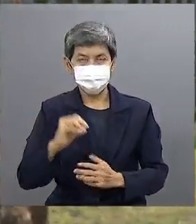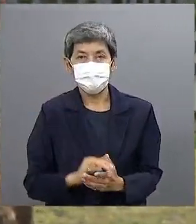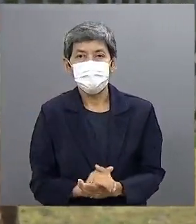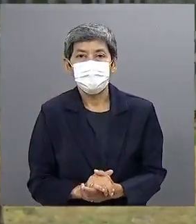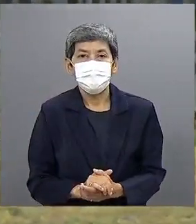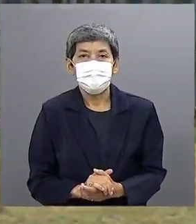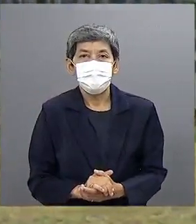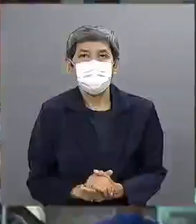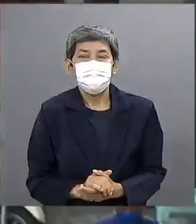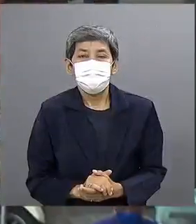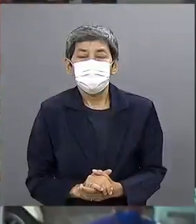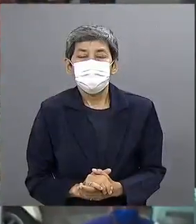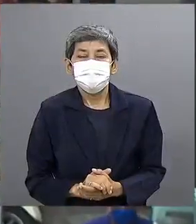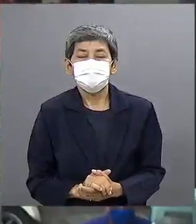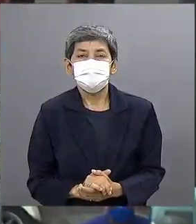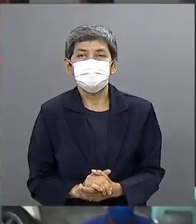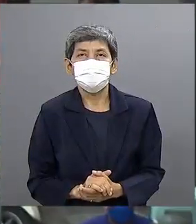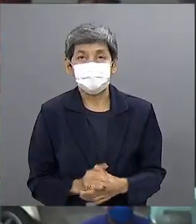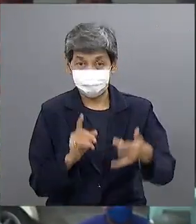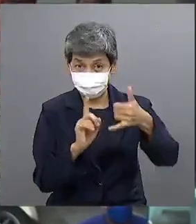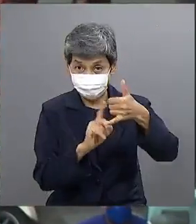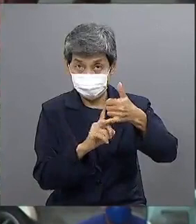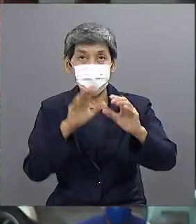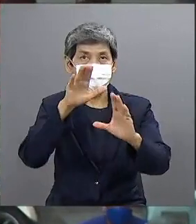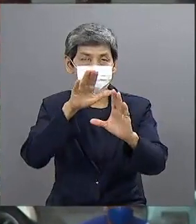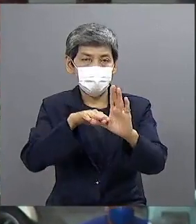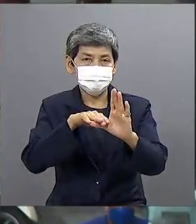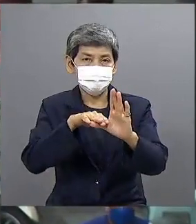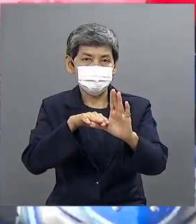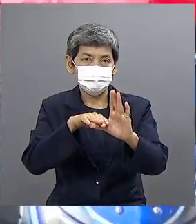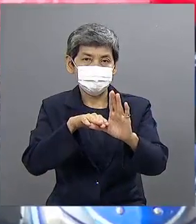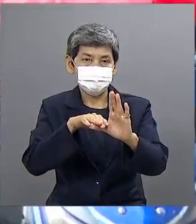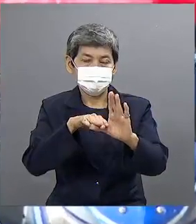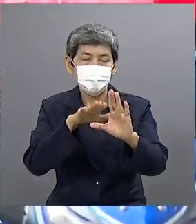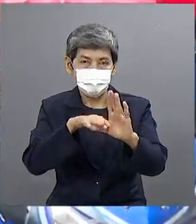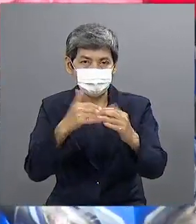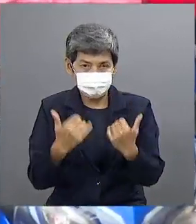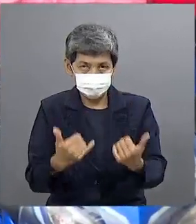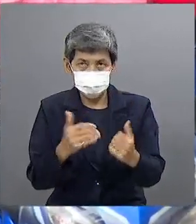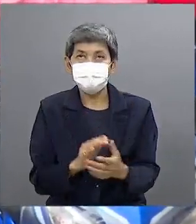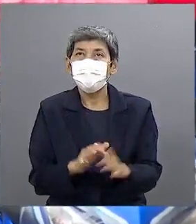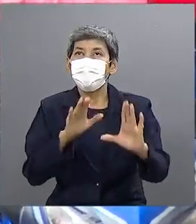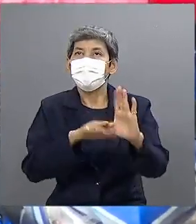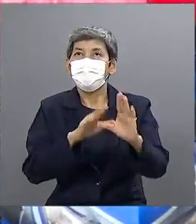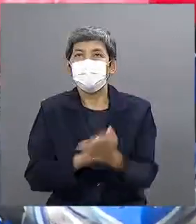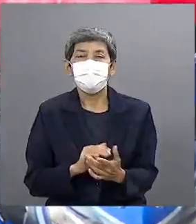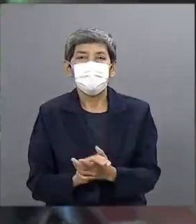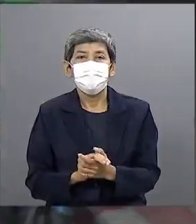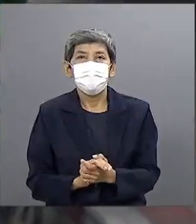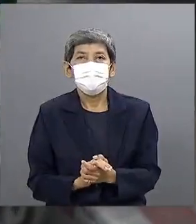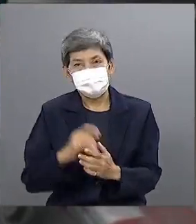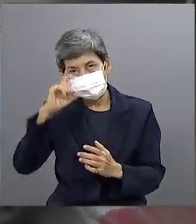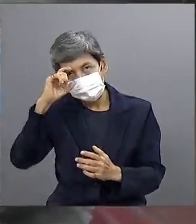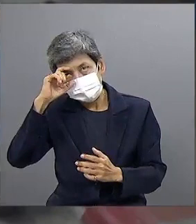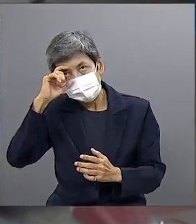ส่วนอีกคนนึงนะคะผู้สมัครที่ลงพื้นที่ในวันนี้ก็คือนาวาอากาศตรีสิทธาธิวารี